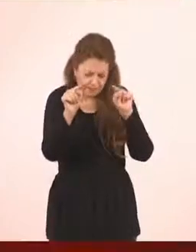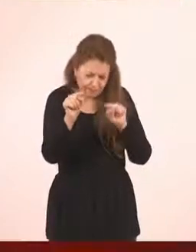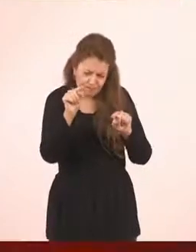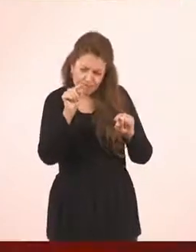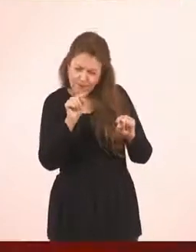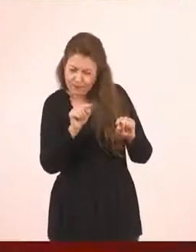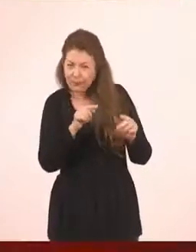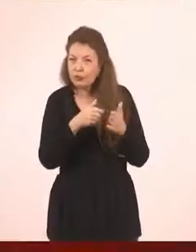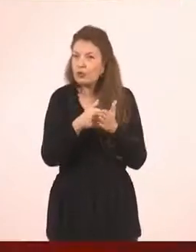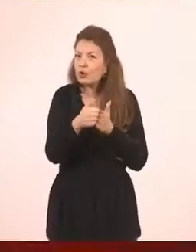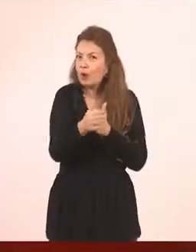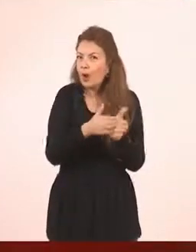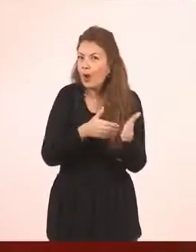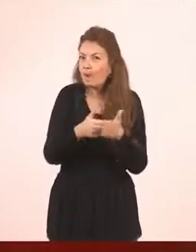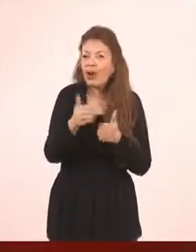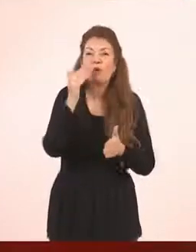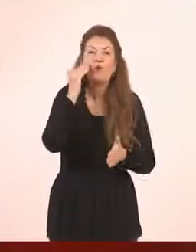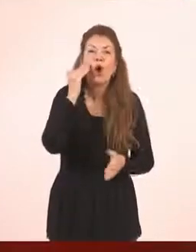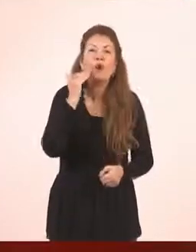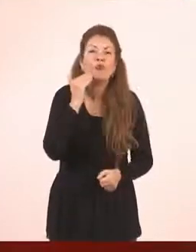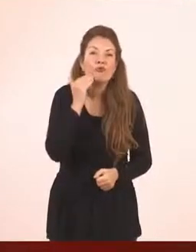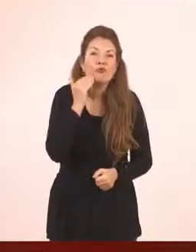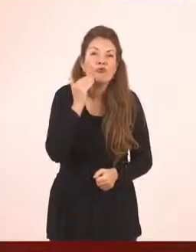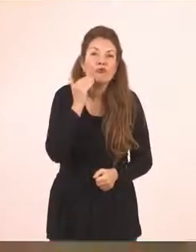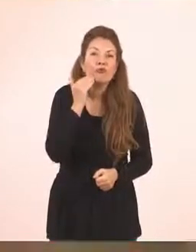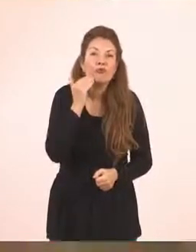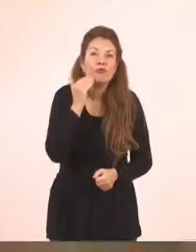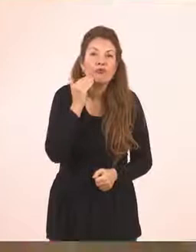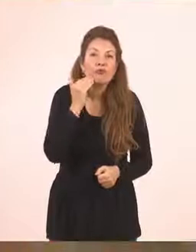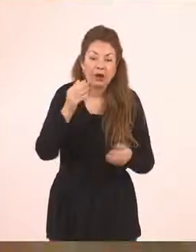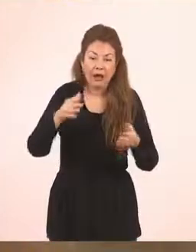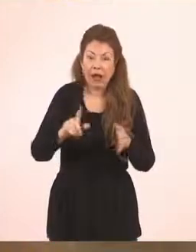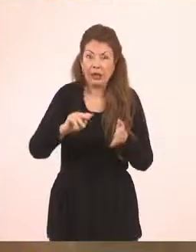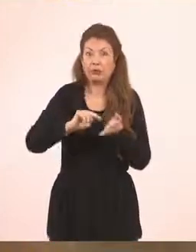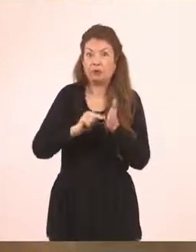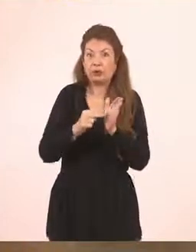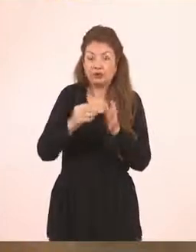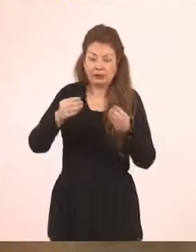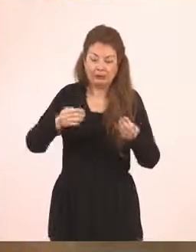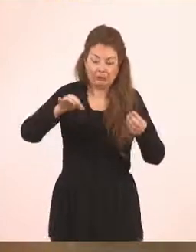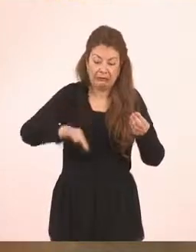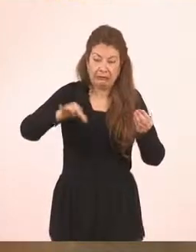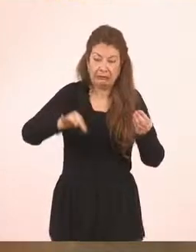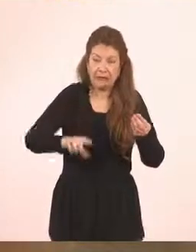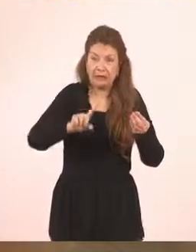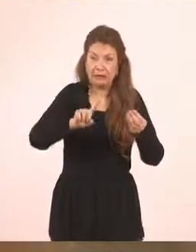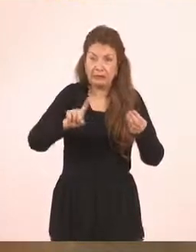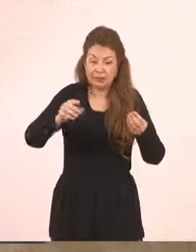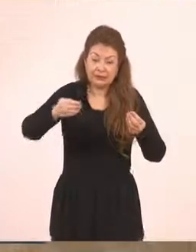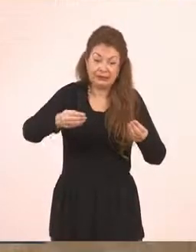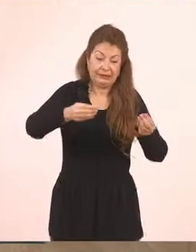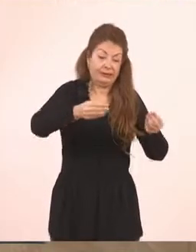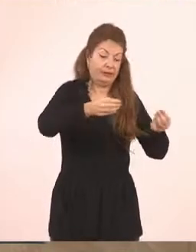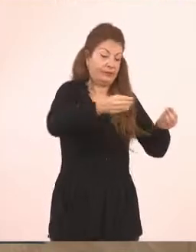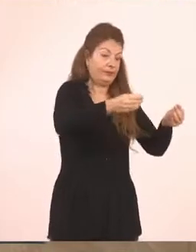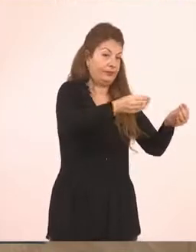αρχίζει να φαίνεται το μοβ. Αλλά όχι, γιατί στάζει. Να το βάλουμε στην άκρη. Προσεκτικά και αυτό.